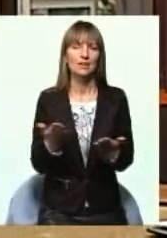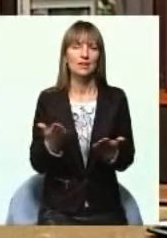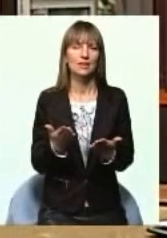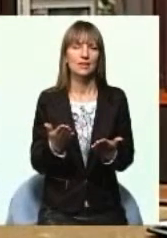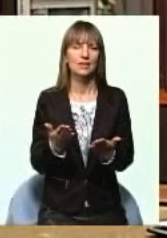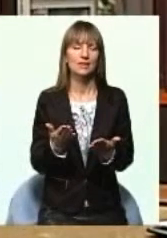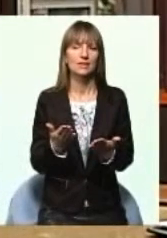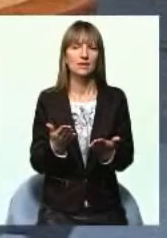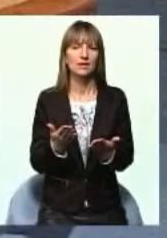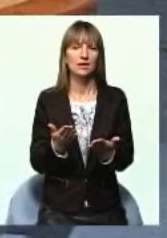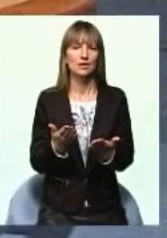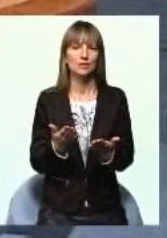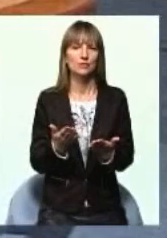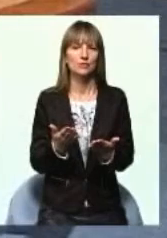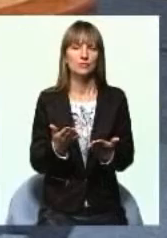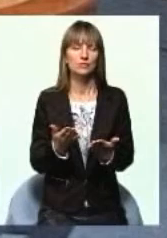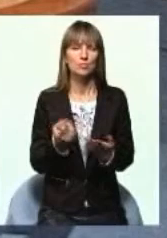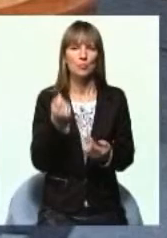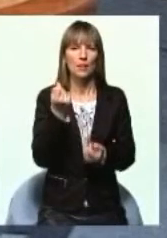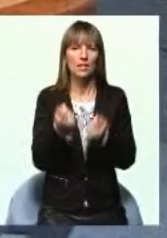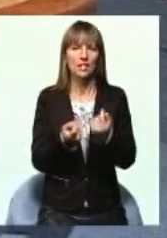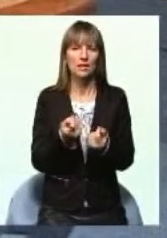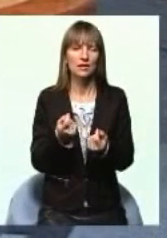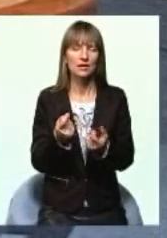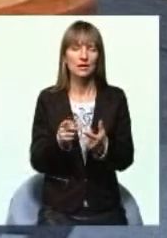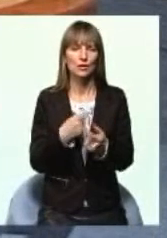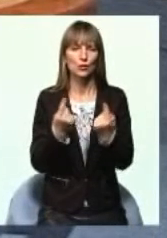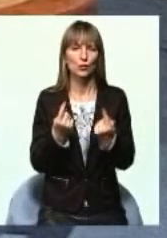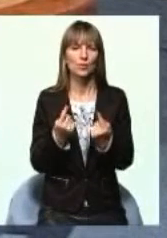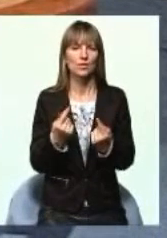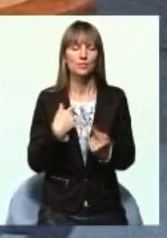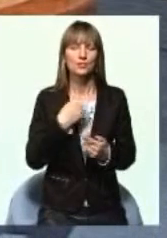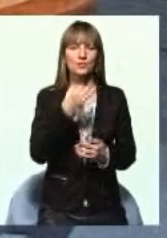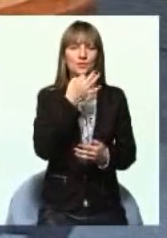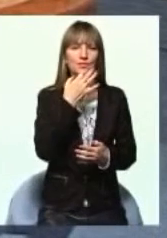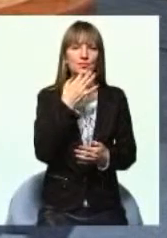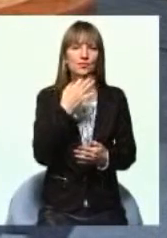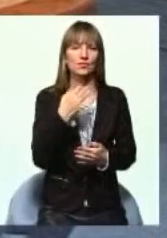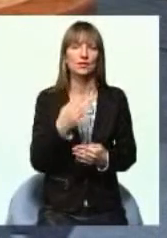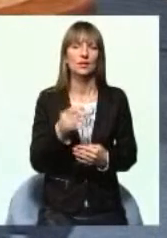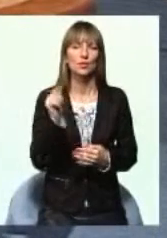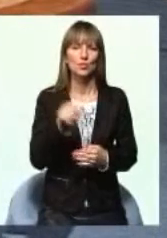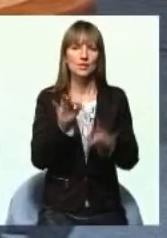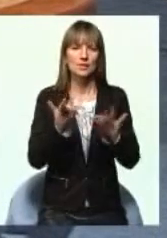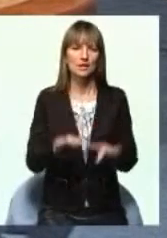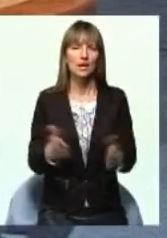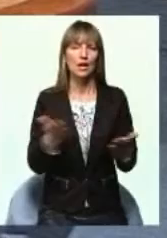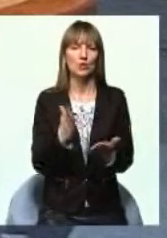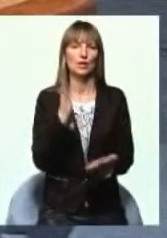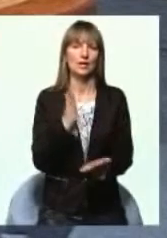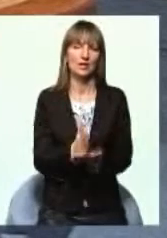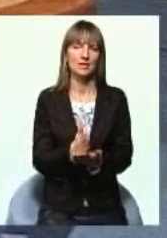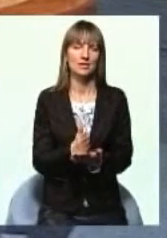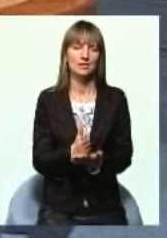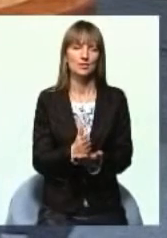– лопатий чи, можливо, мілкий чи який? Ну, мені подобається той сніг, який випав.